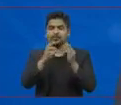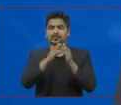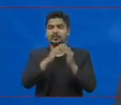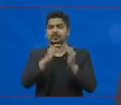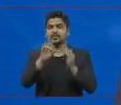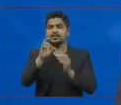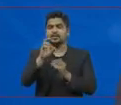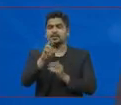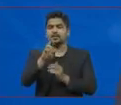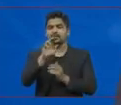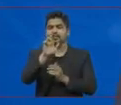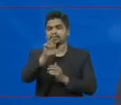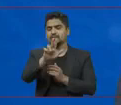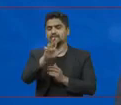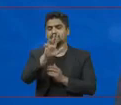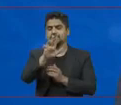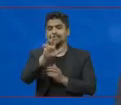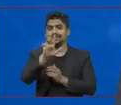दर